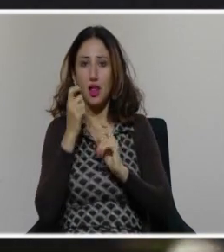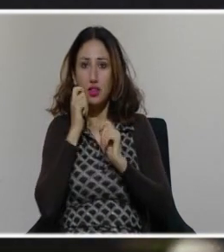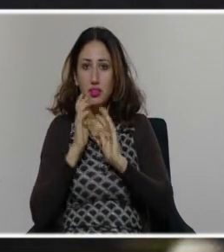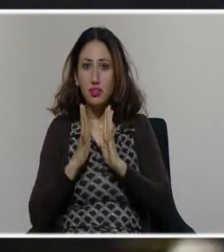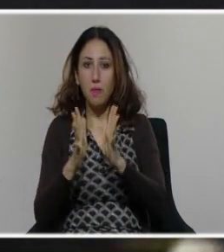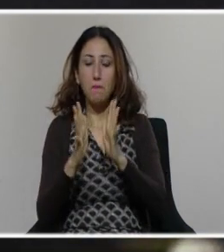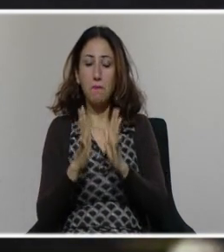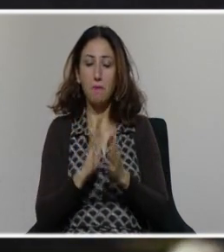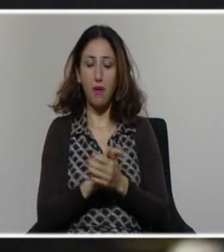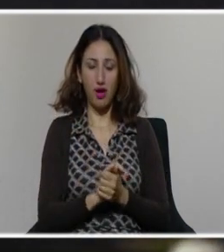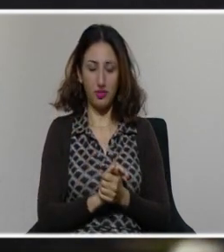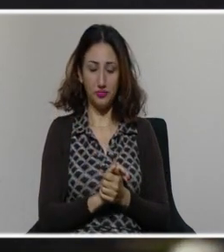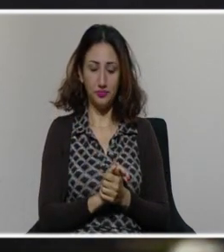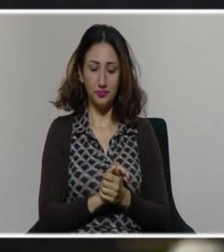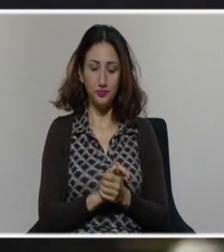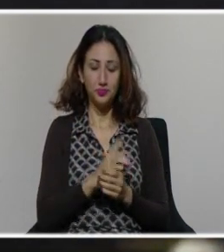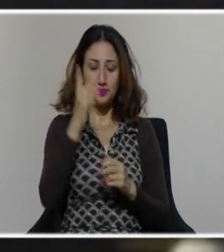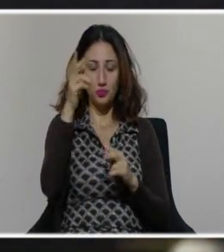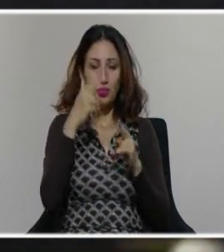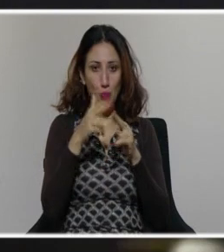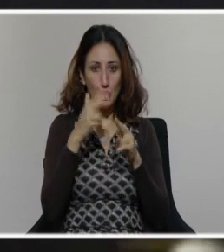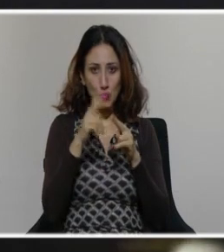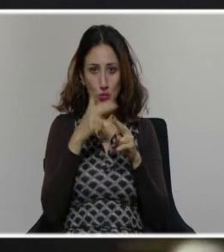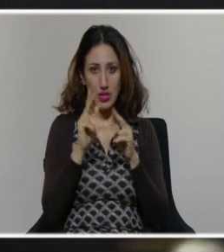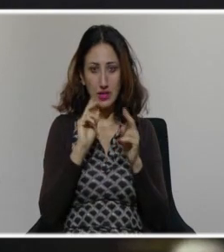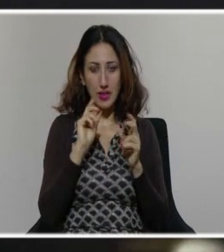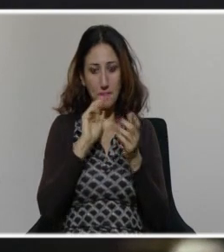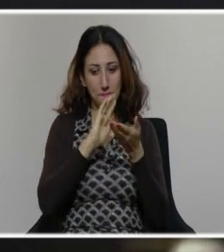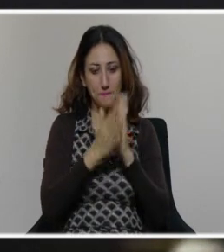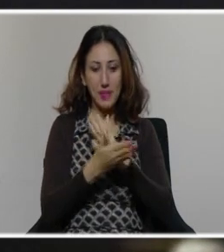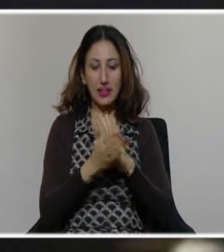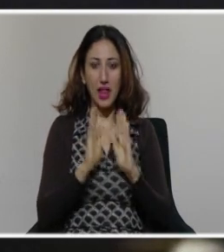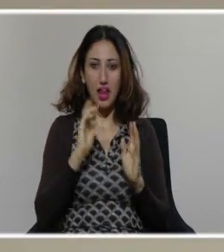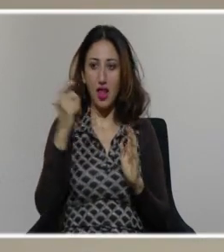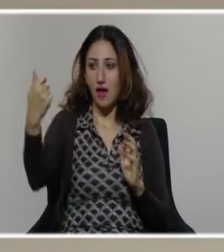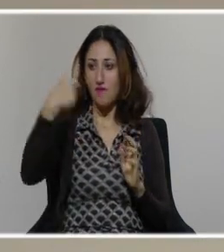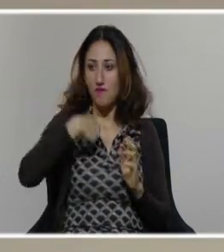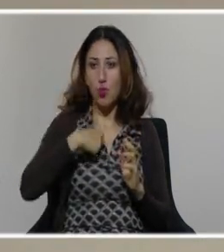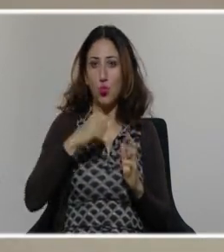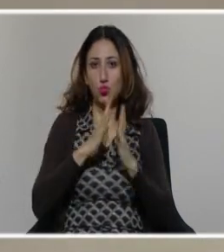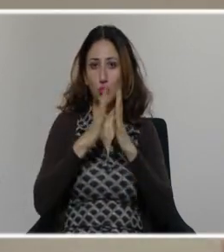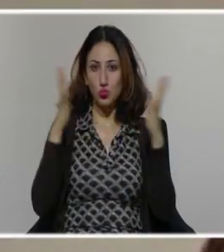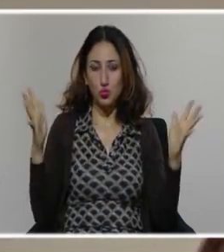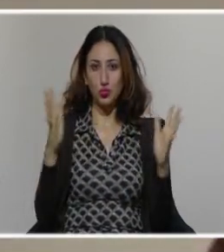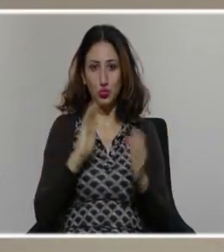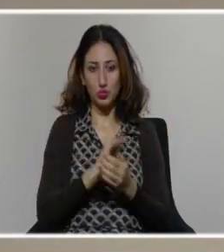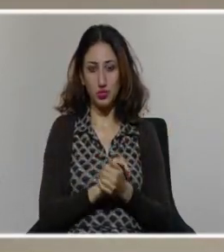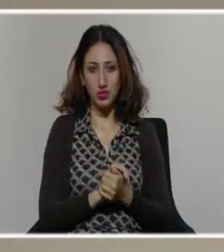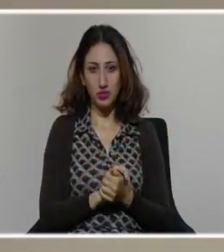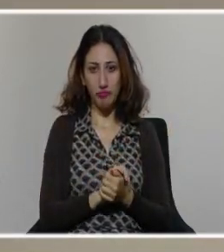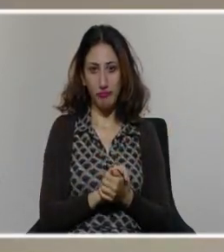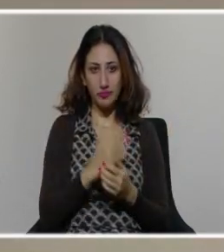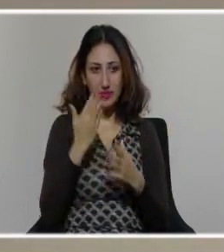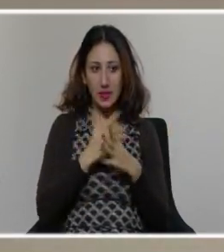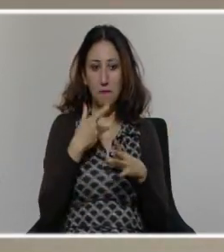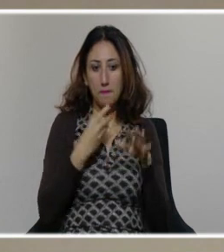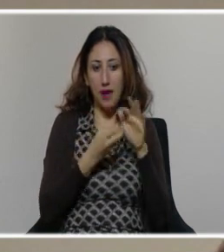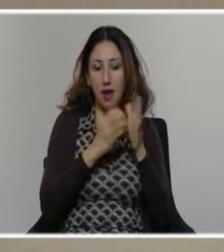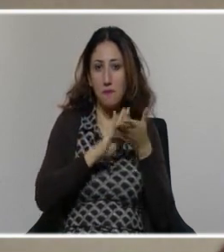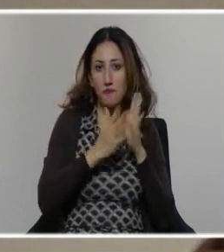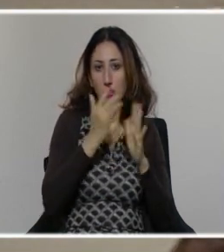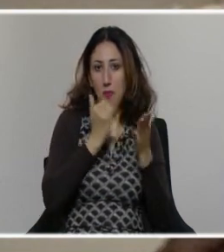أتعلم وأكمل تعليمي أو أخش جامعة أو يعني أخد قسط من الثقافة والعلم يعني.